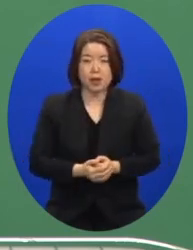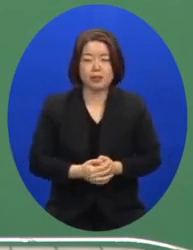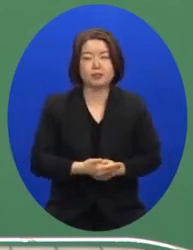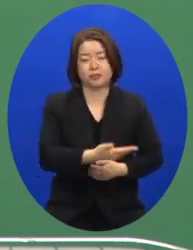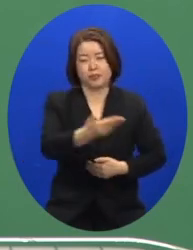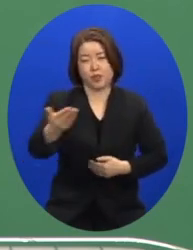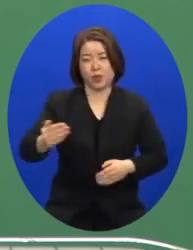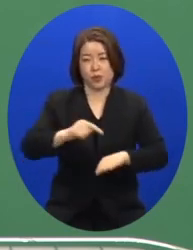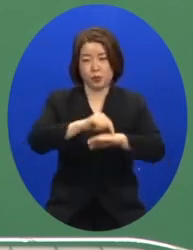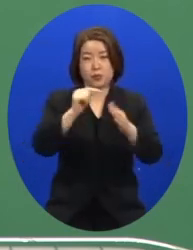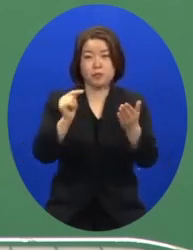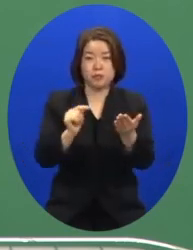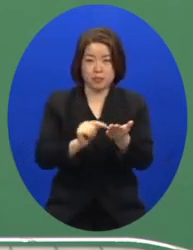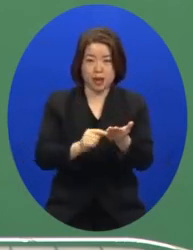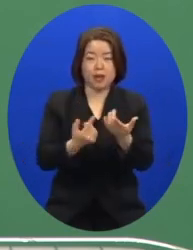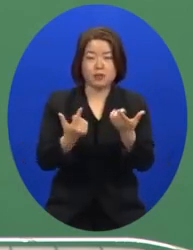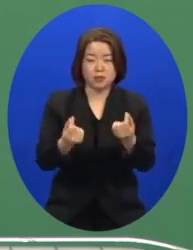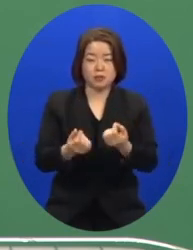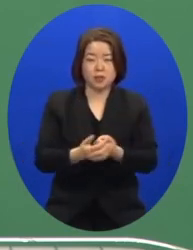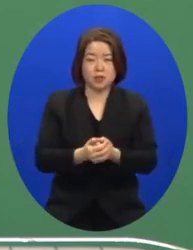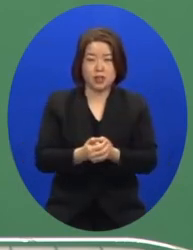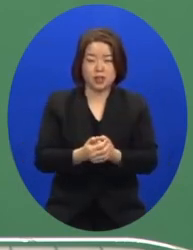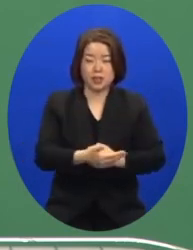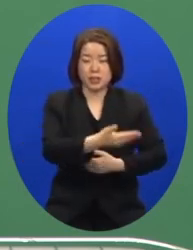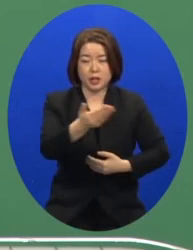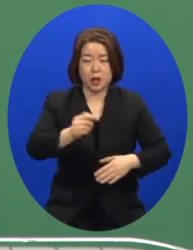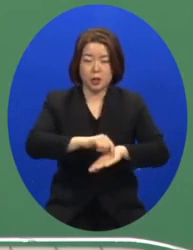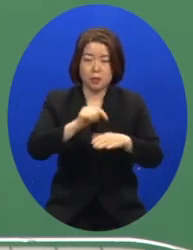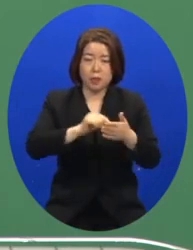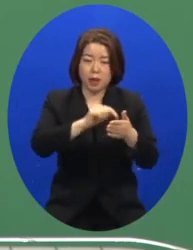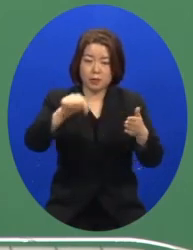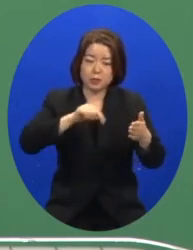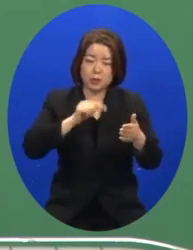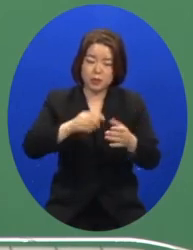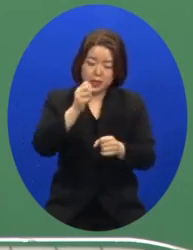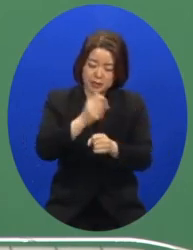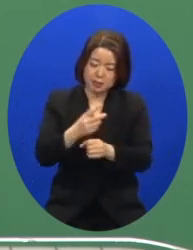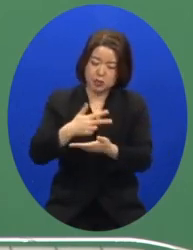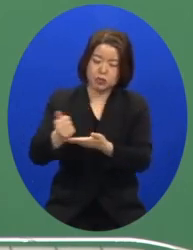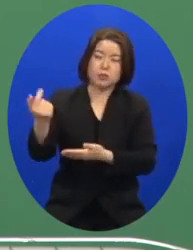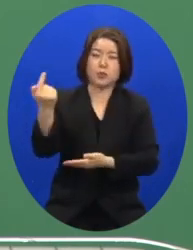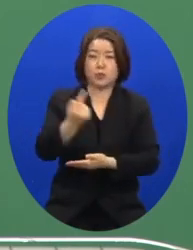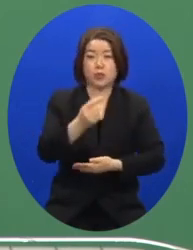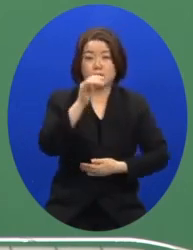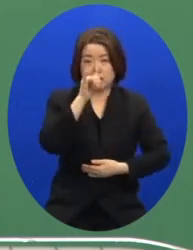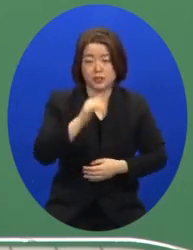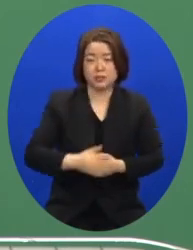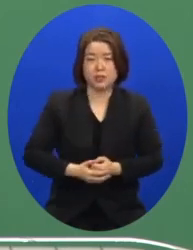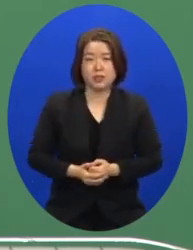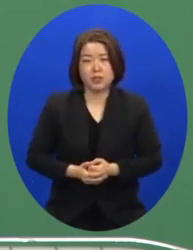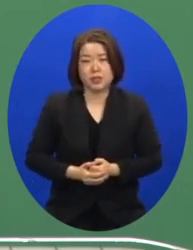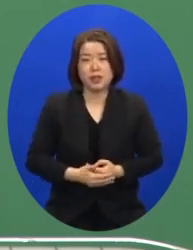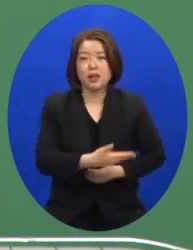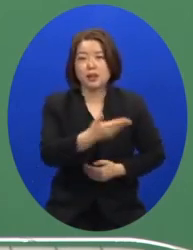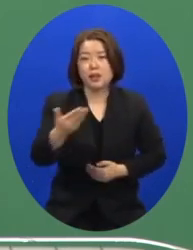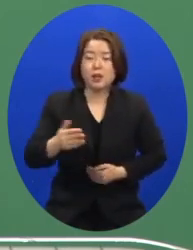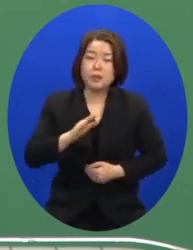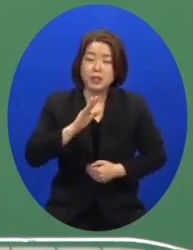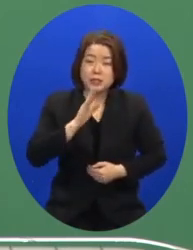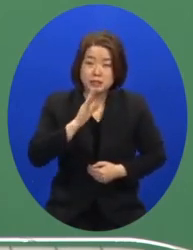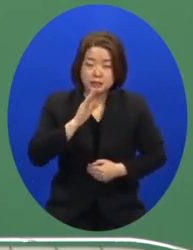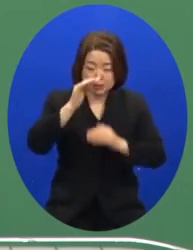마음 입니다 여러분의 마음에 이미 주님이 오셨어요 여러분이 그 사실을 정말